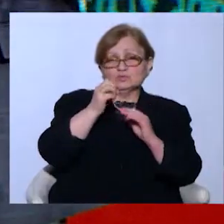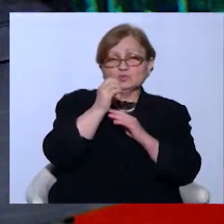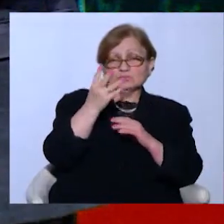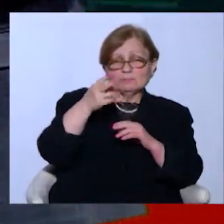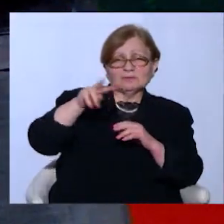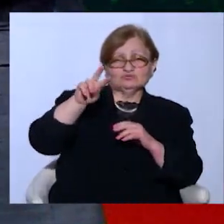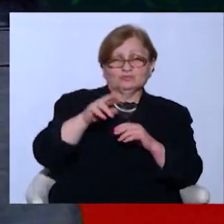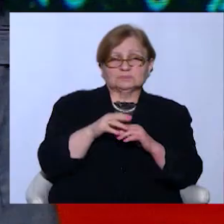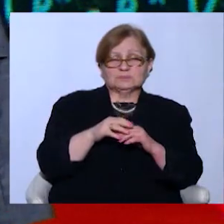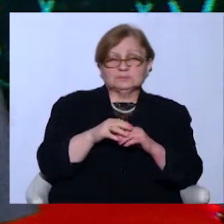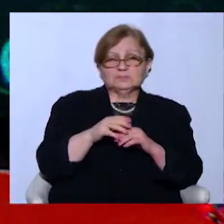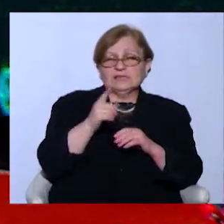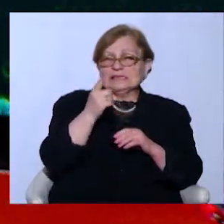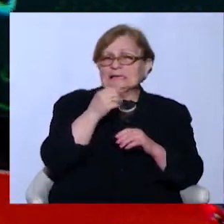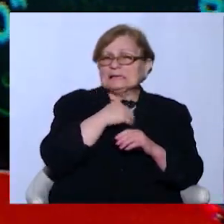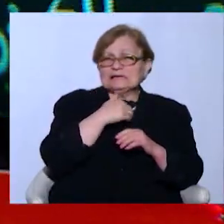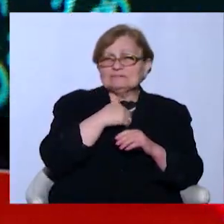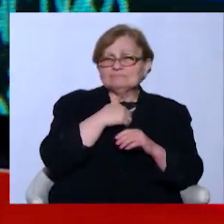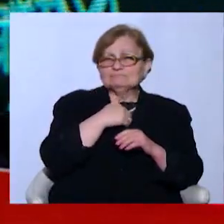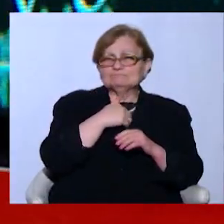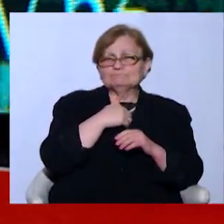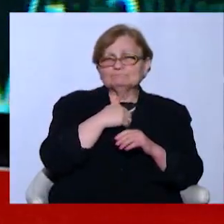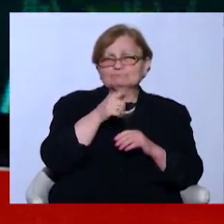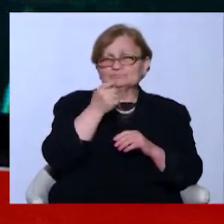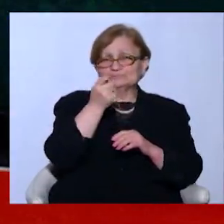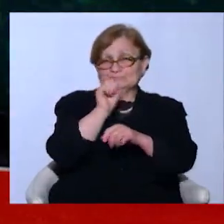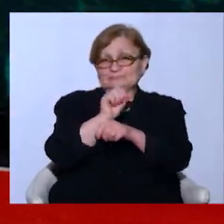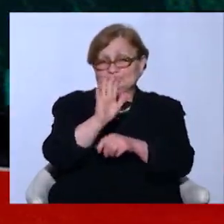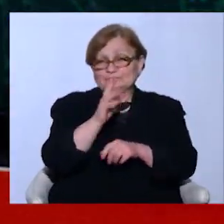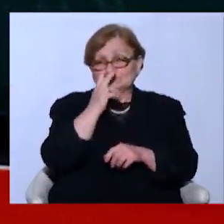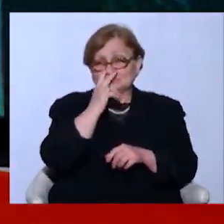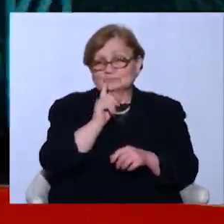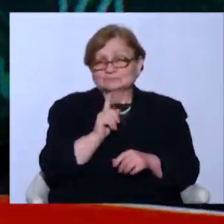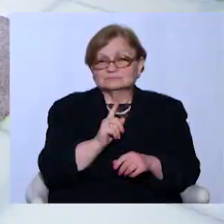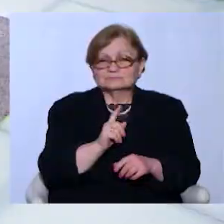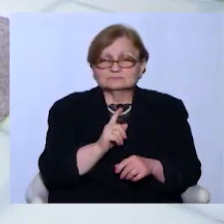მინდა რამოდენიმე წამით ესე ვთქვათ, ან დააპაუზეთ ან ეს ვიდეო, ან და